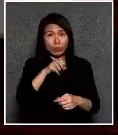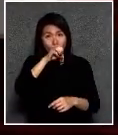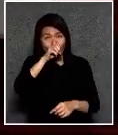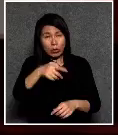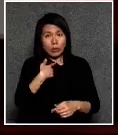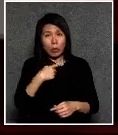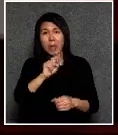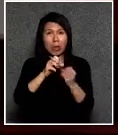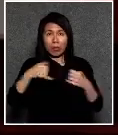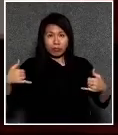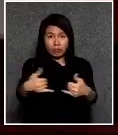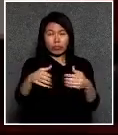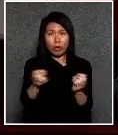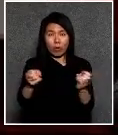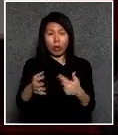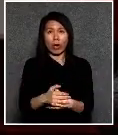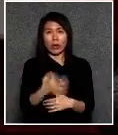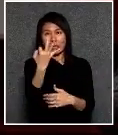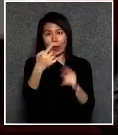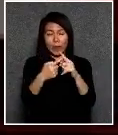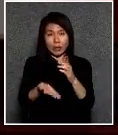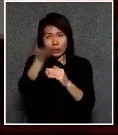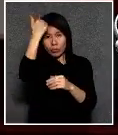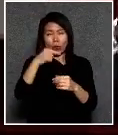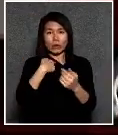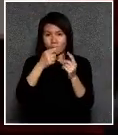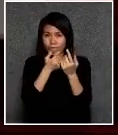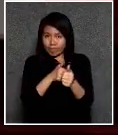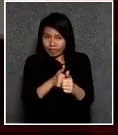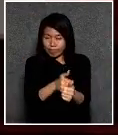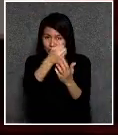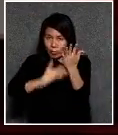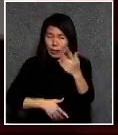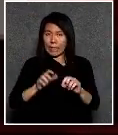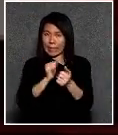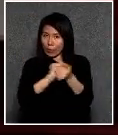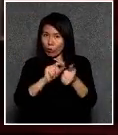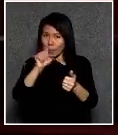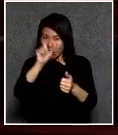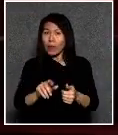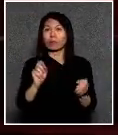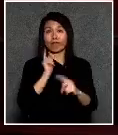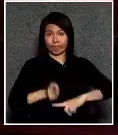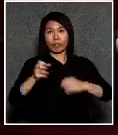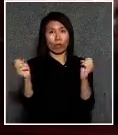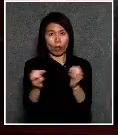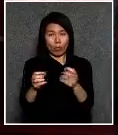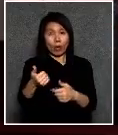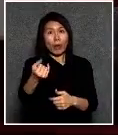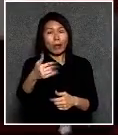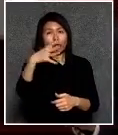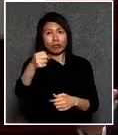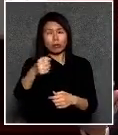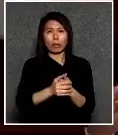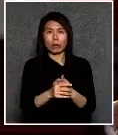會議啊？2人、3人以上循一定規則研究事理解決問題，呢個就叫會議啦。啱唔啱啊，主席？一個人